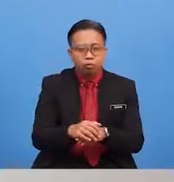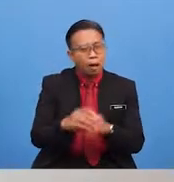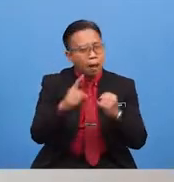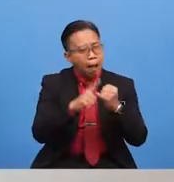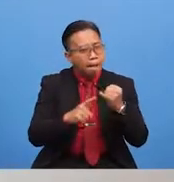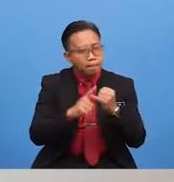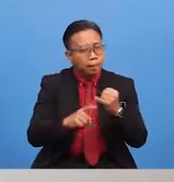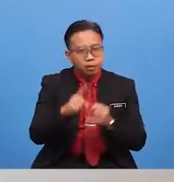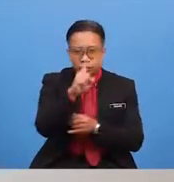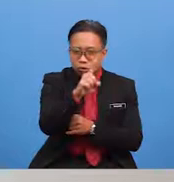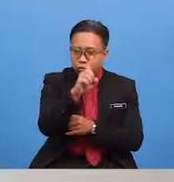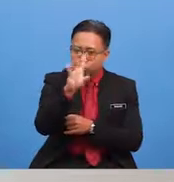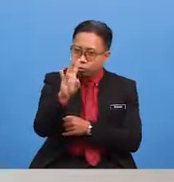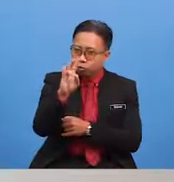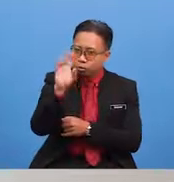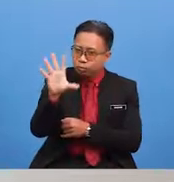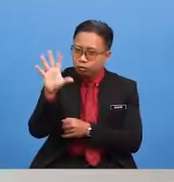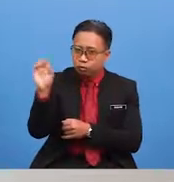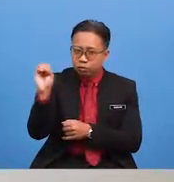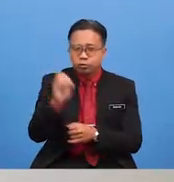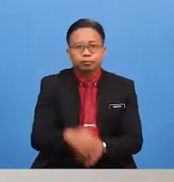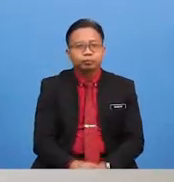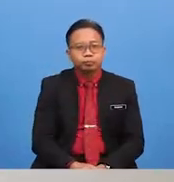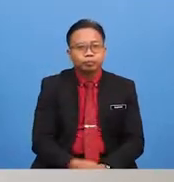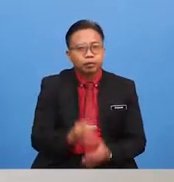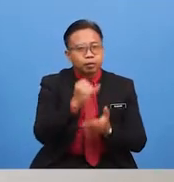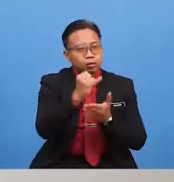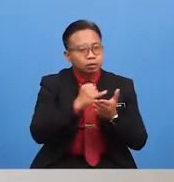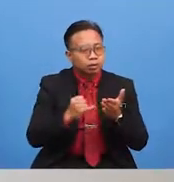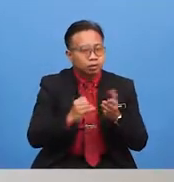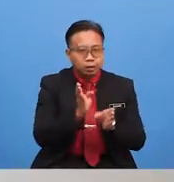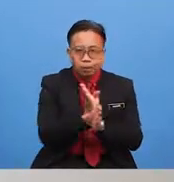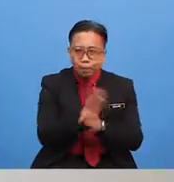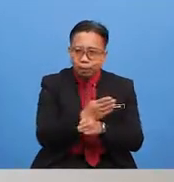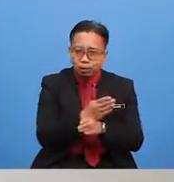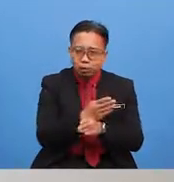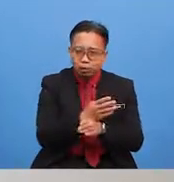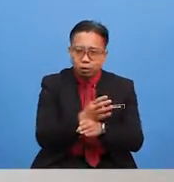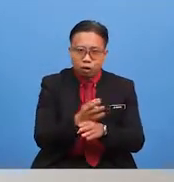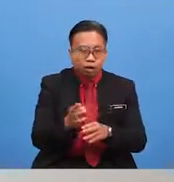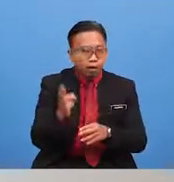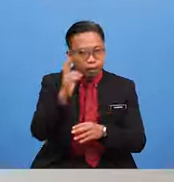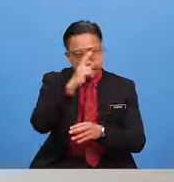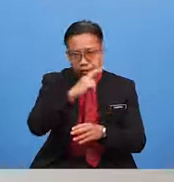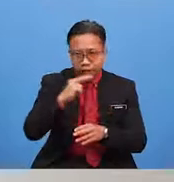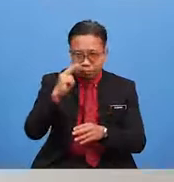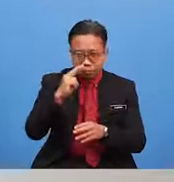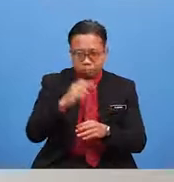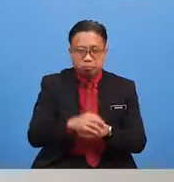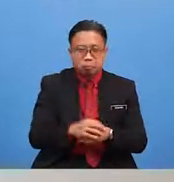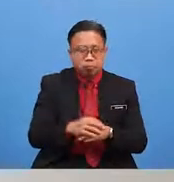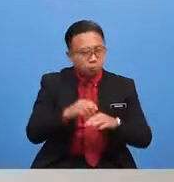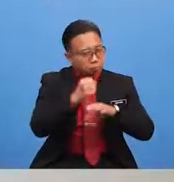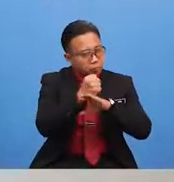tahun 1750. Lukisan aliran ini berbentuk realistik dan memberikan